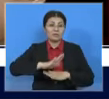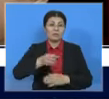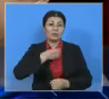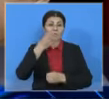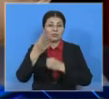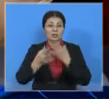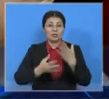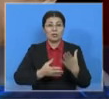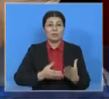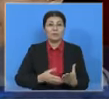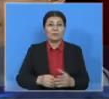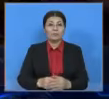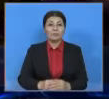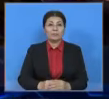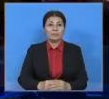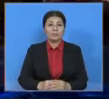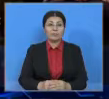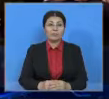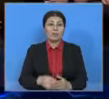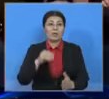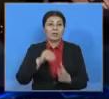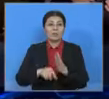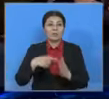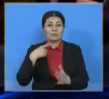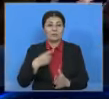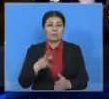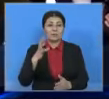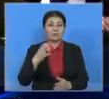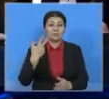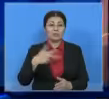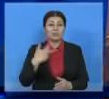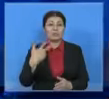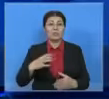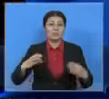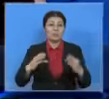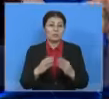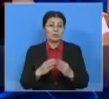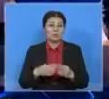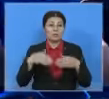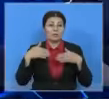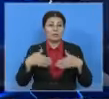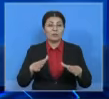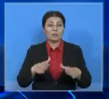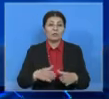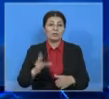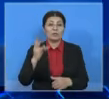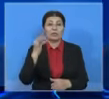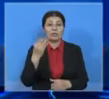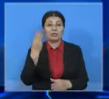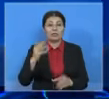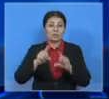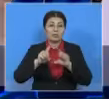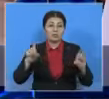нашему государству. А среди голосующих на 533-м участке выпускник Назарбаев интеллектуальной